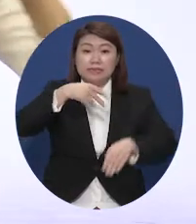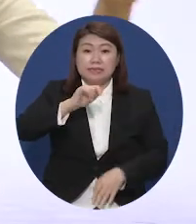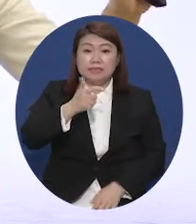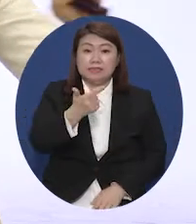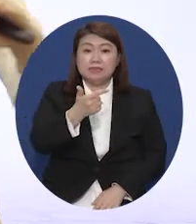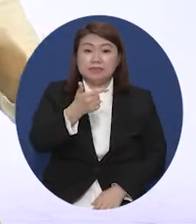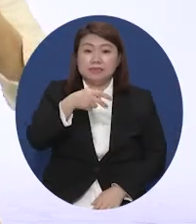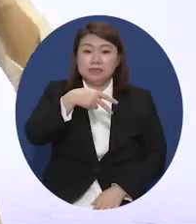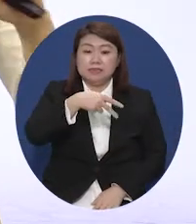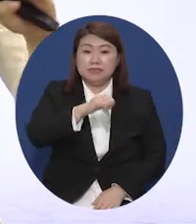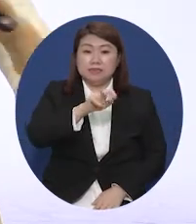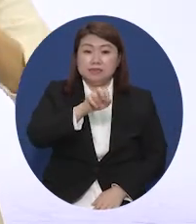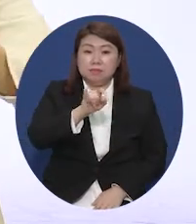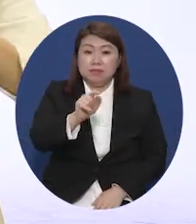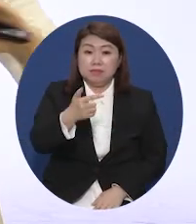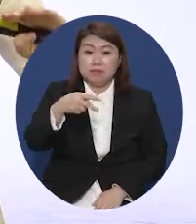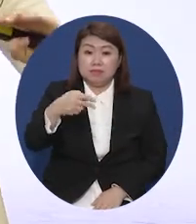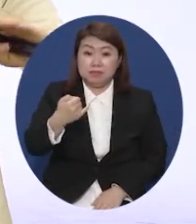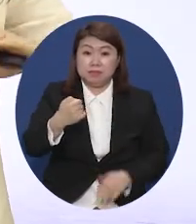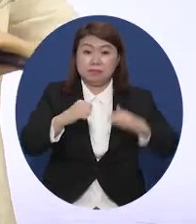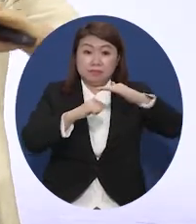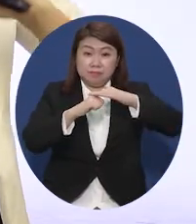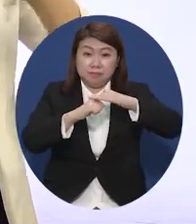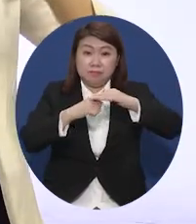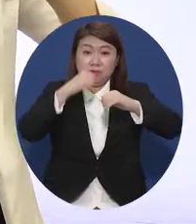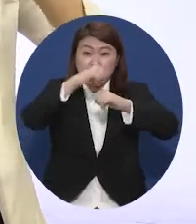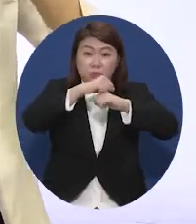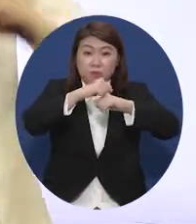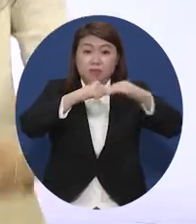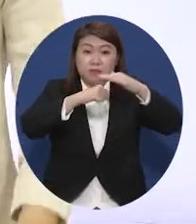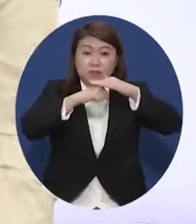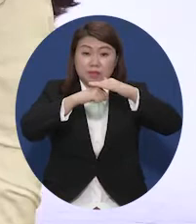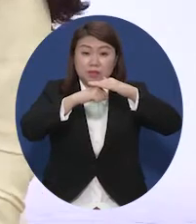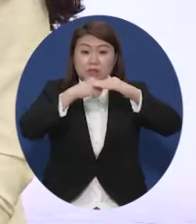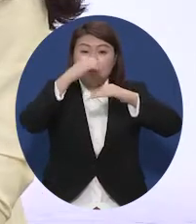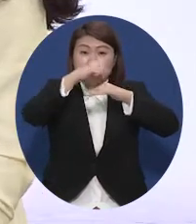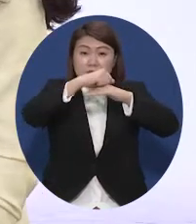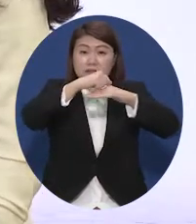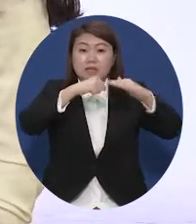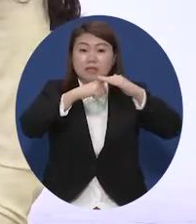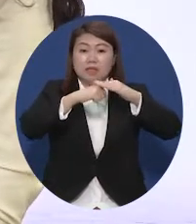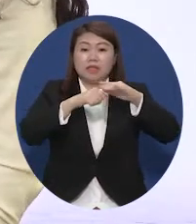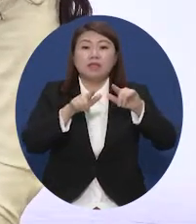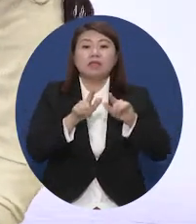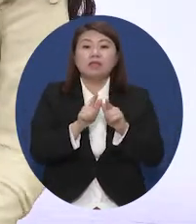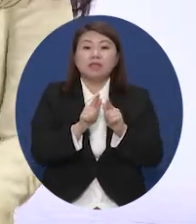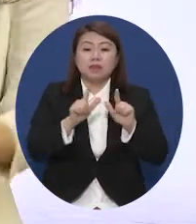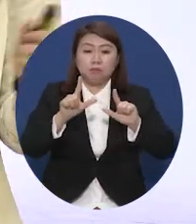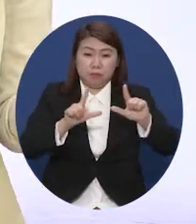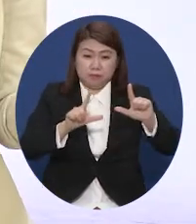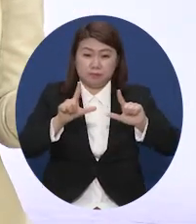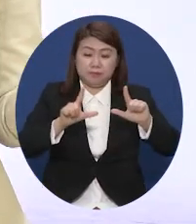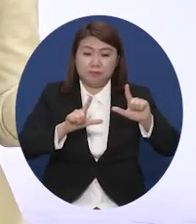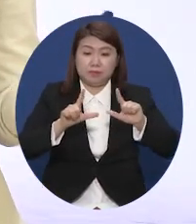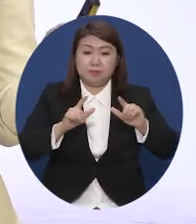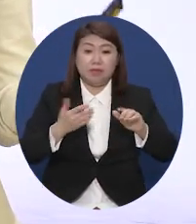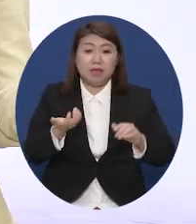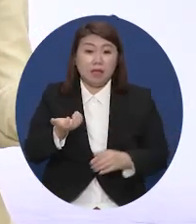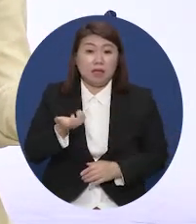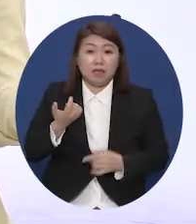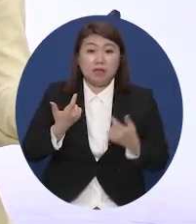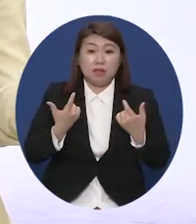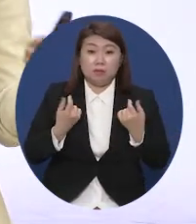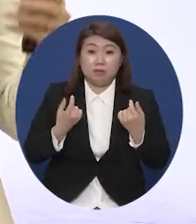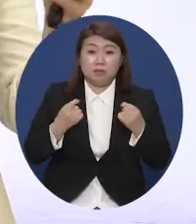회반죽 이제 시멘트 시멘트를 얹고 그리고 또다시 벽돌을 쌓아 올리는 이런 정갈한 모습에 앞서서 봤던 이런